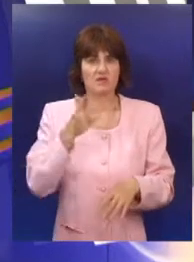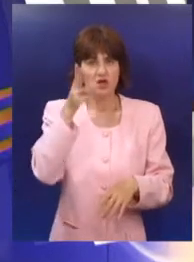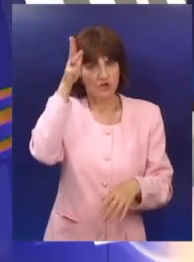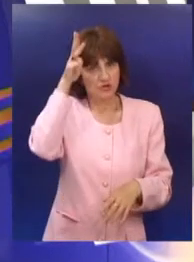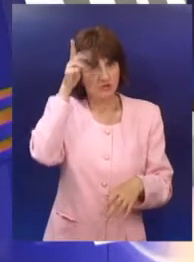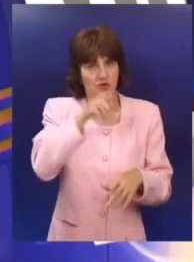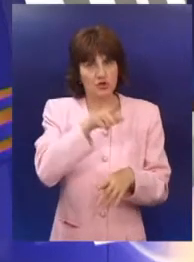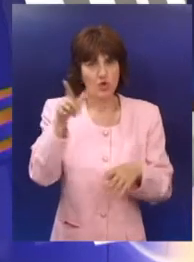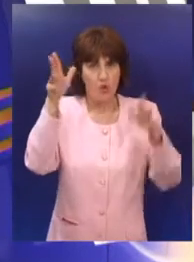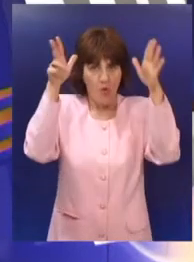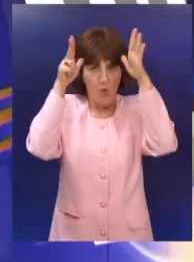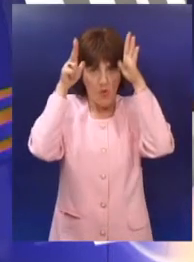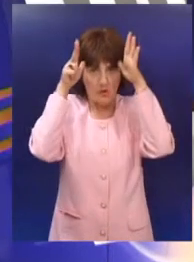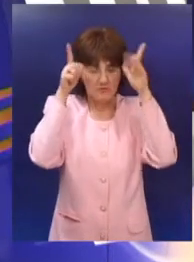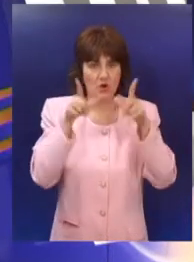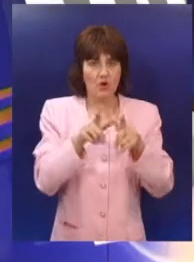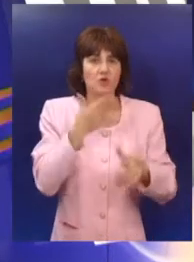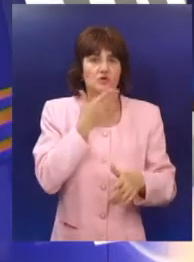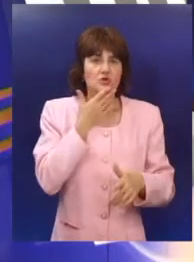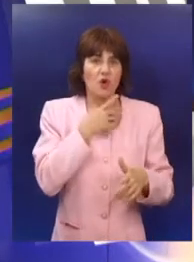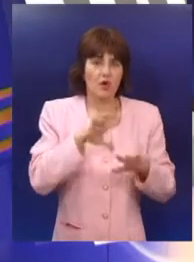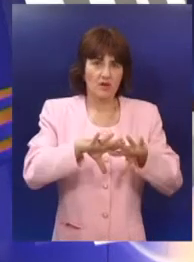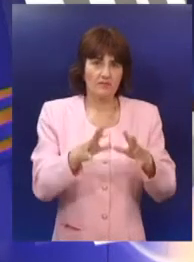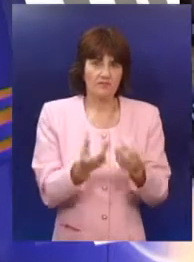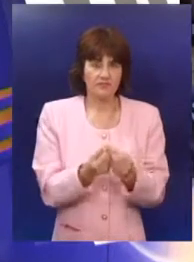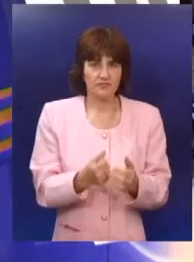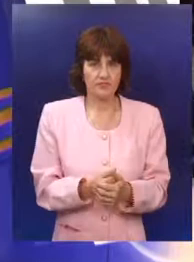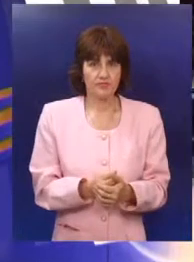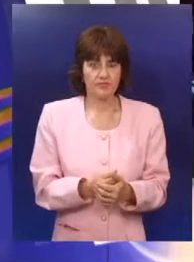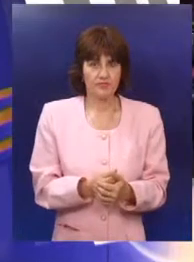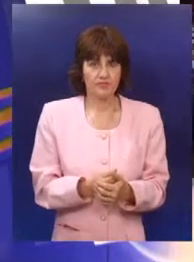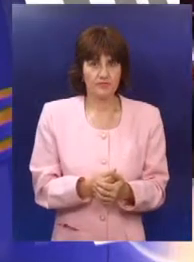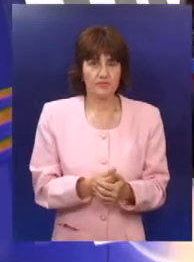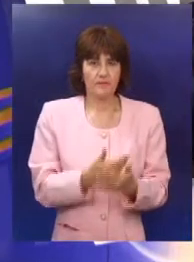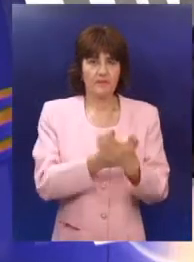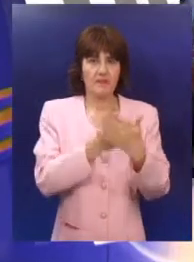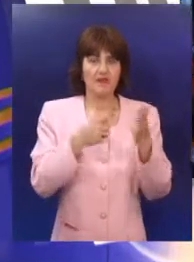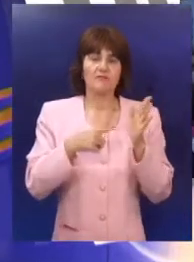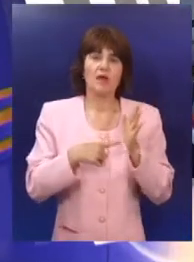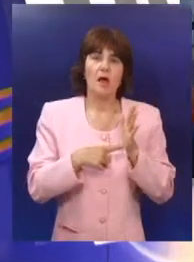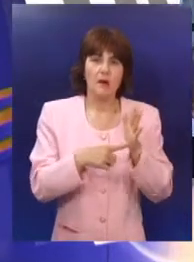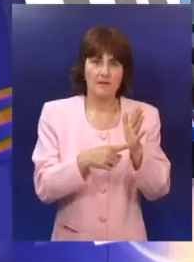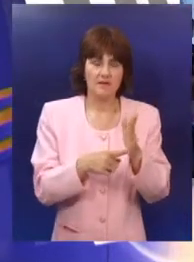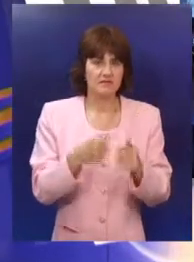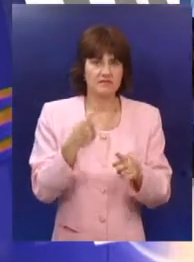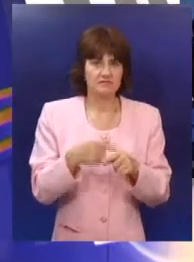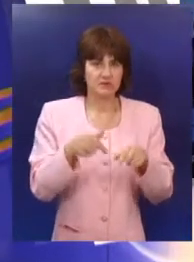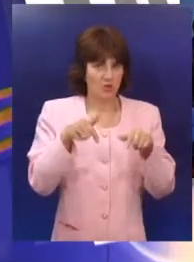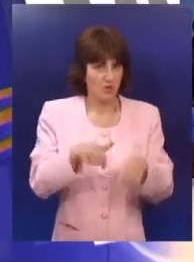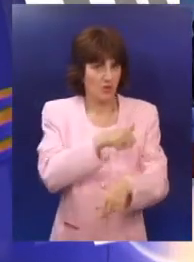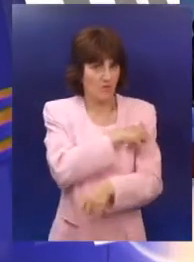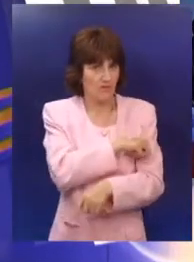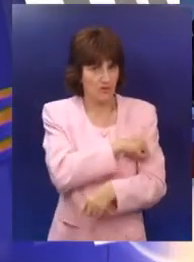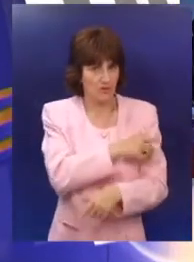razreda koji su tokom godine radili u raznim školskim sekcijama. Na izložbi su prikazani radovi nastali tokom